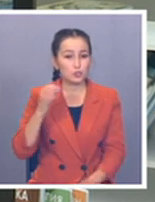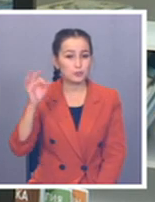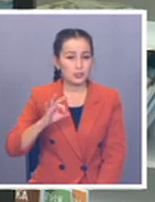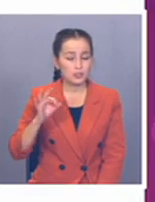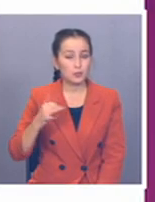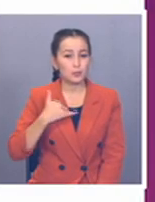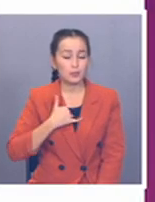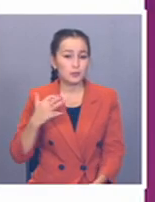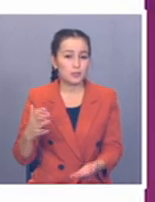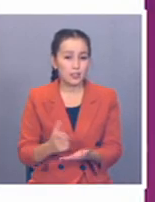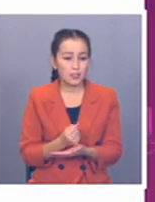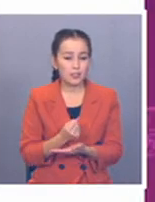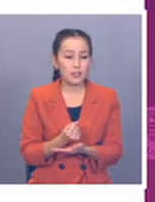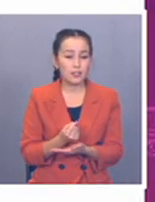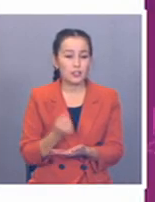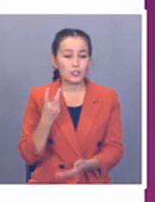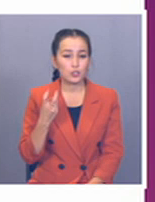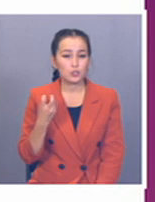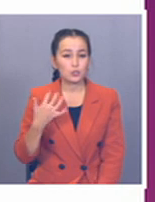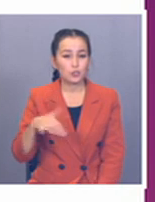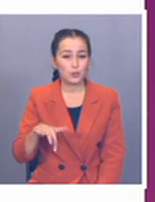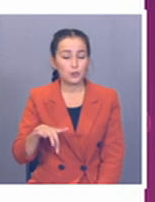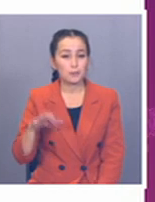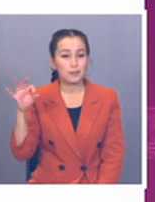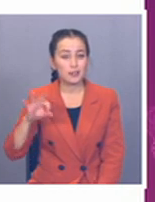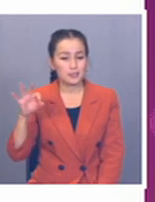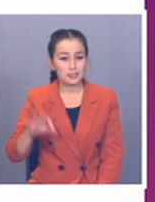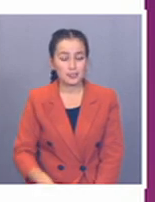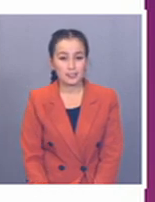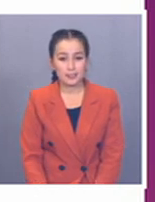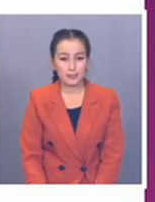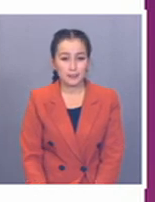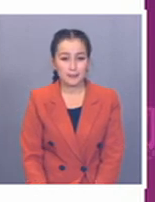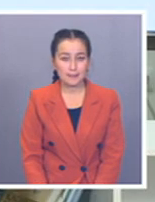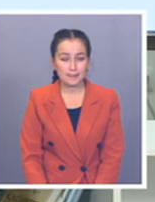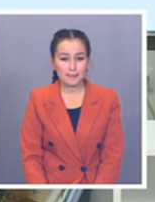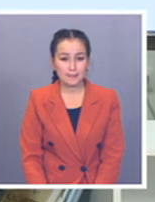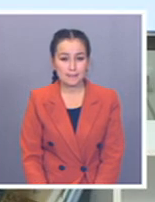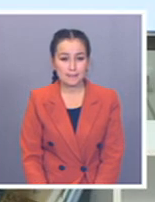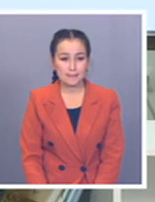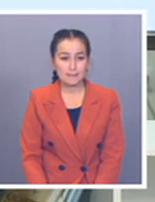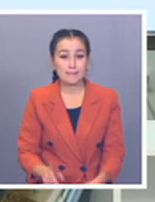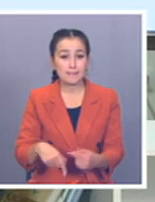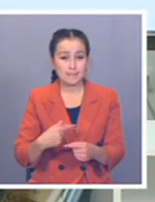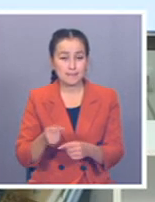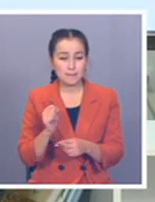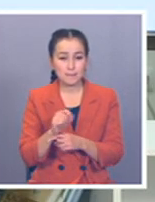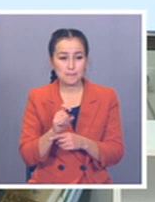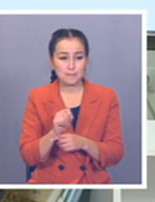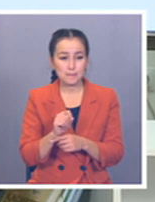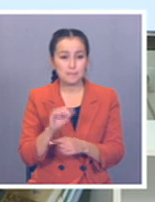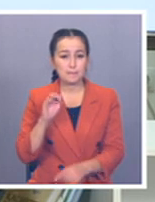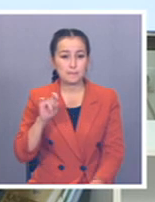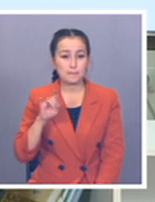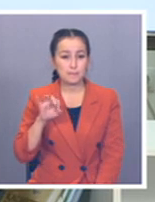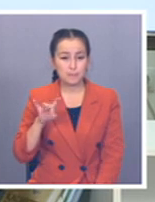Сонда бізде жауабы 250%-ке тең болады екен. Келесі тапсырма. Фарфор дайындау